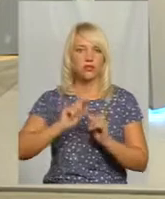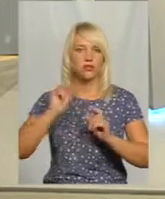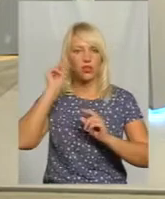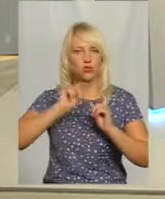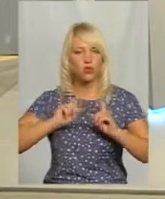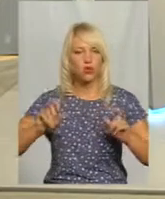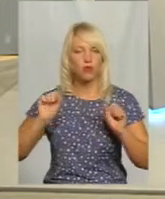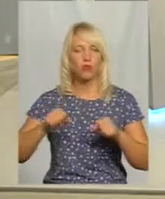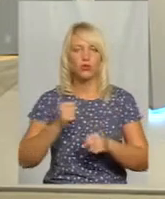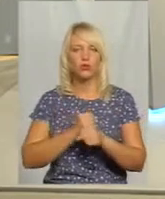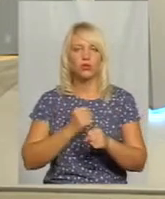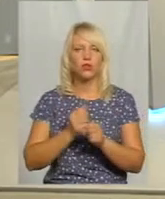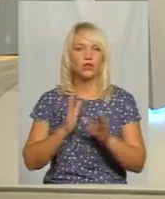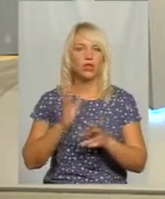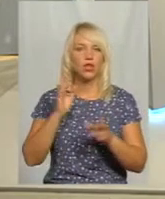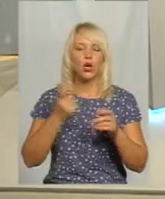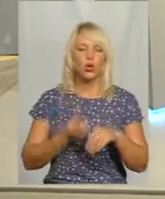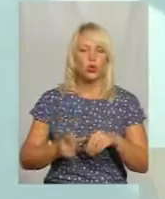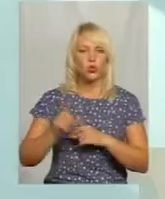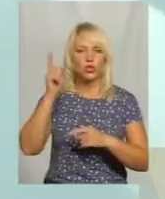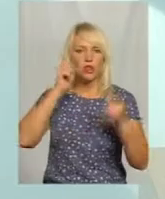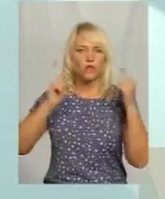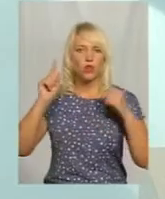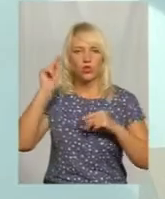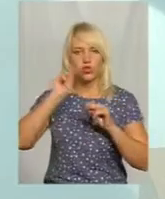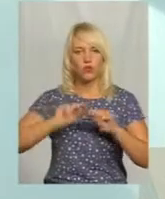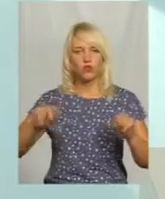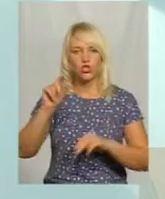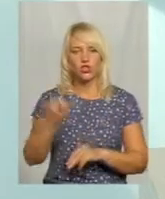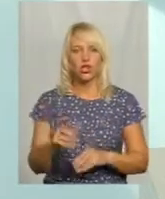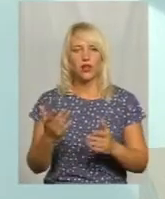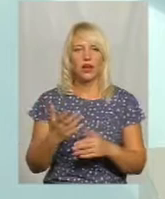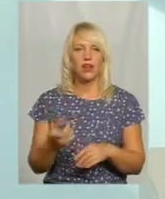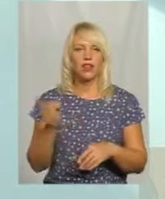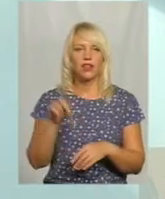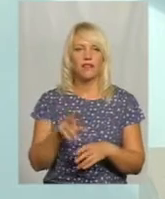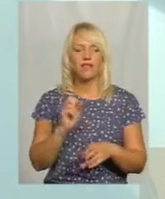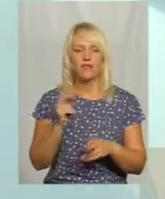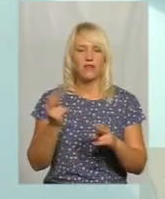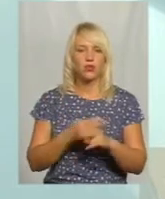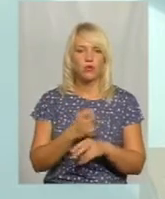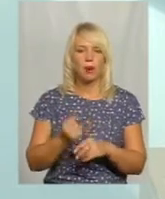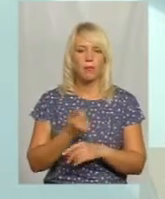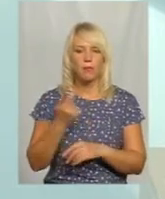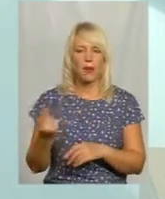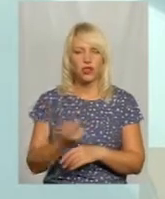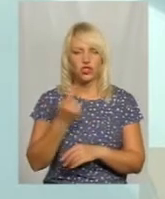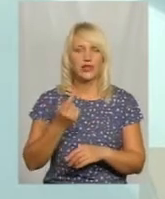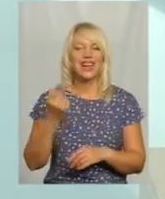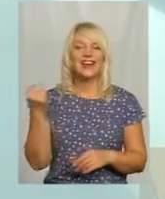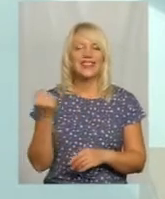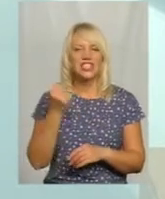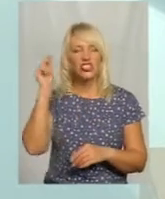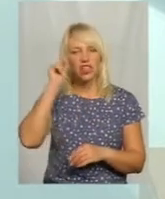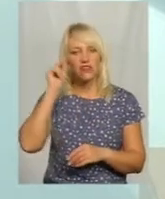може працювати тільки дуже творчий вчитель, який навіть за відсутності на перших тижнях навчання